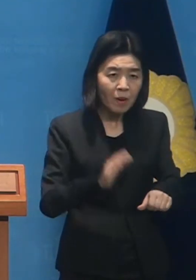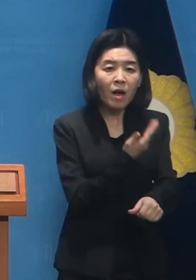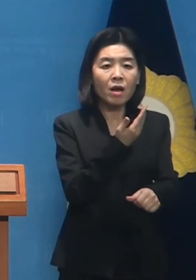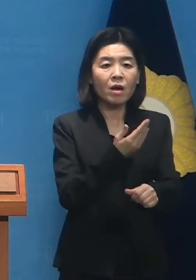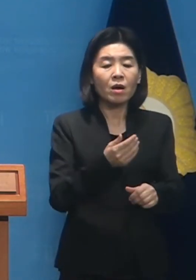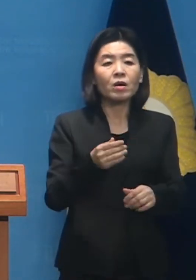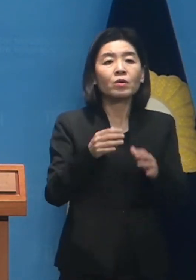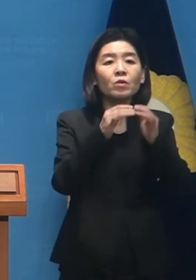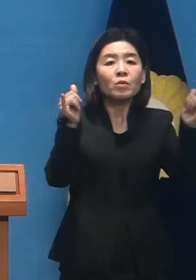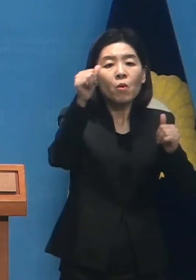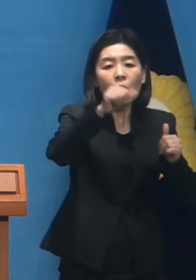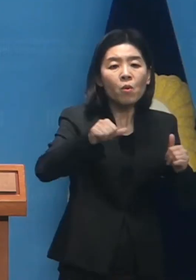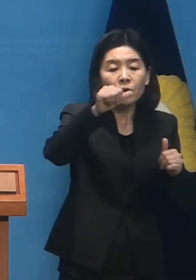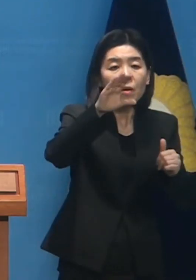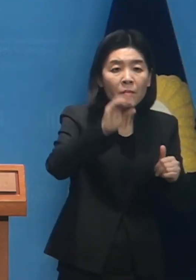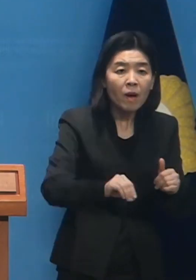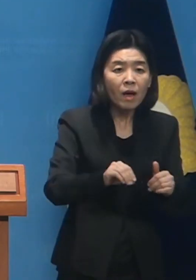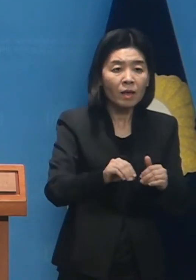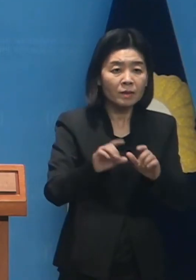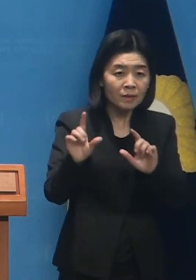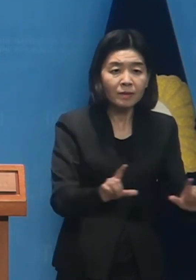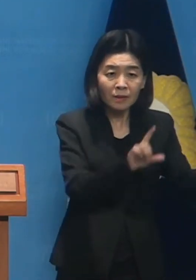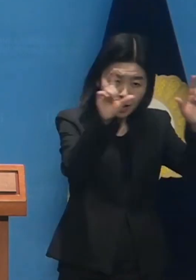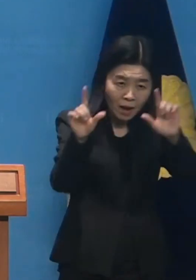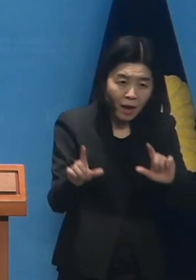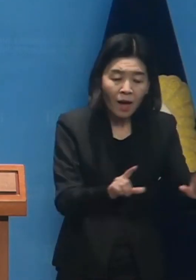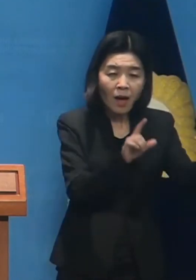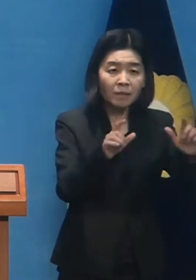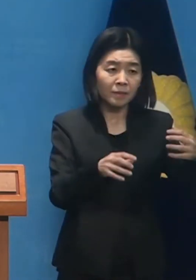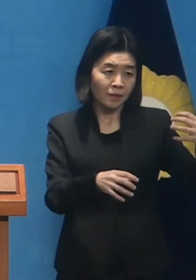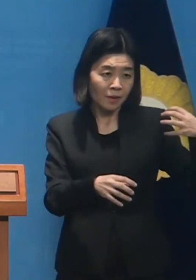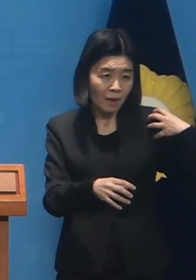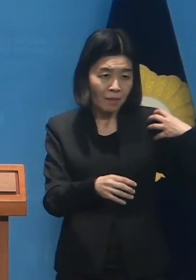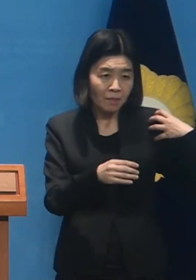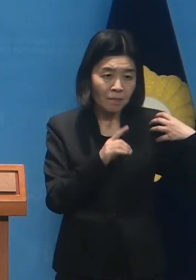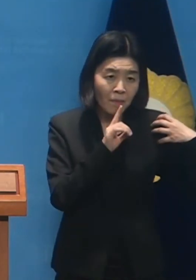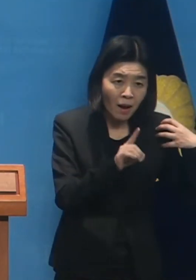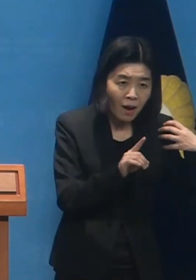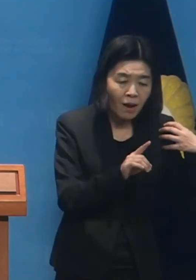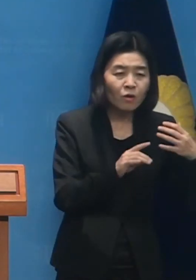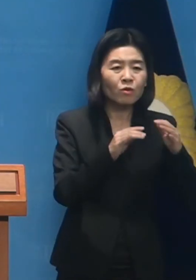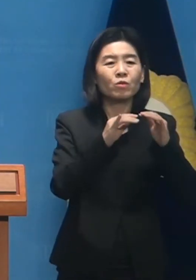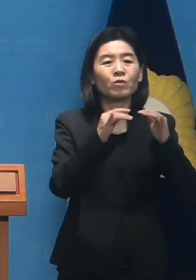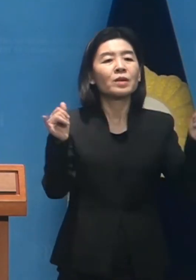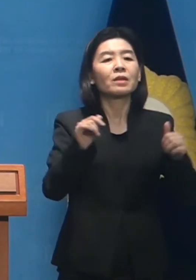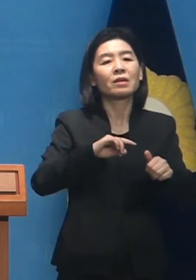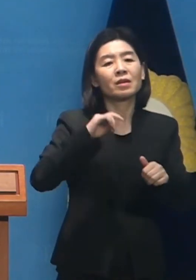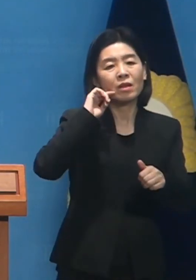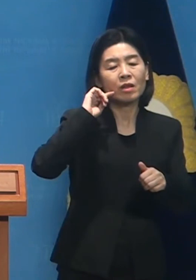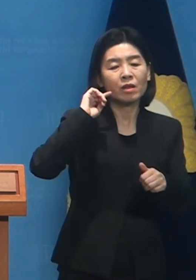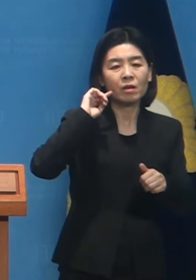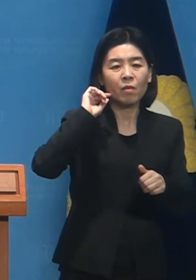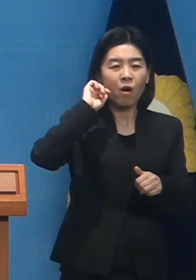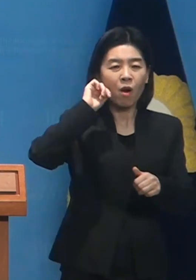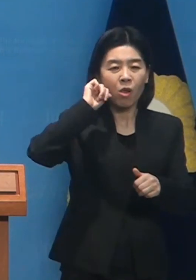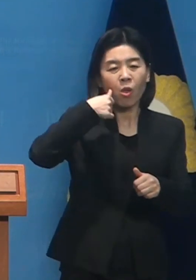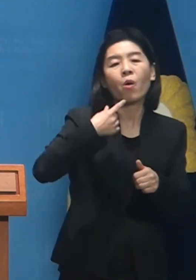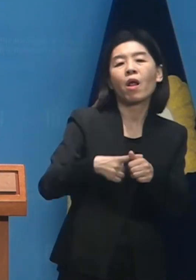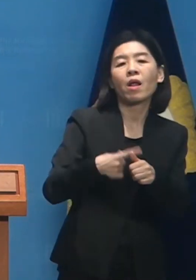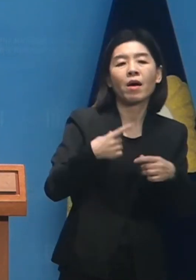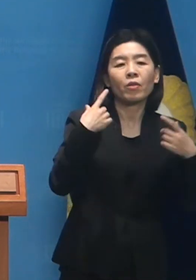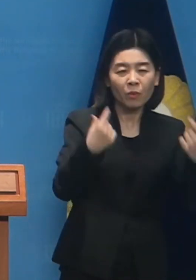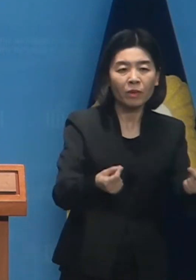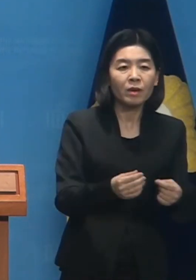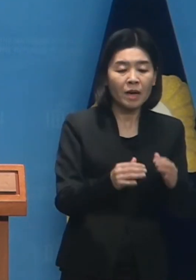5천만 국민의 삶을 책임지겠다는 것은 국민들을 우롱하는 일입니다. 가정조차 다스리지 못하는 자에게